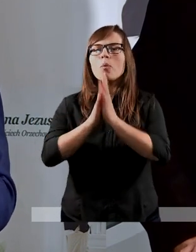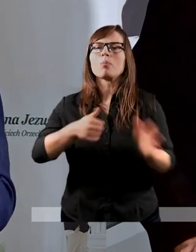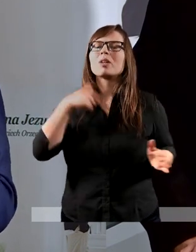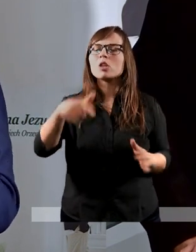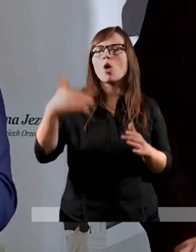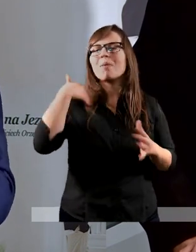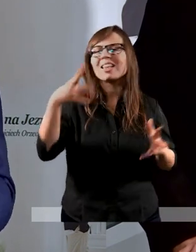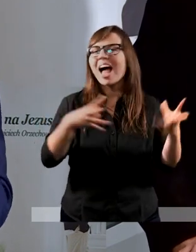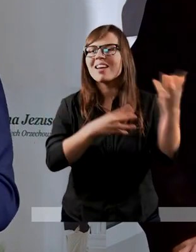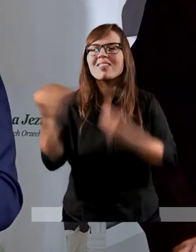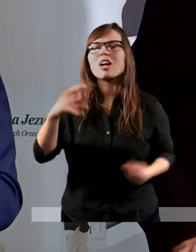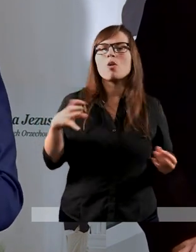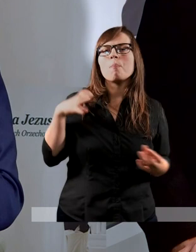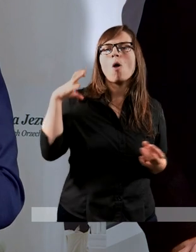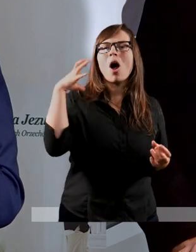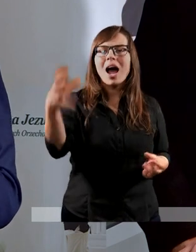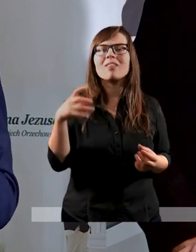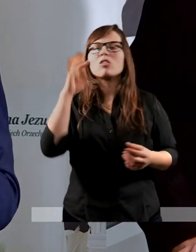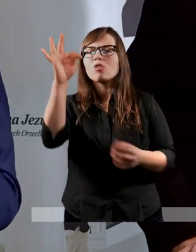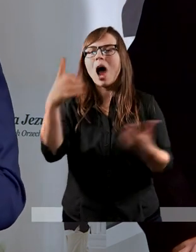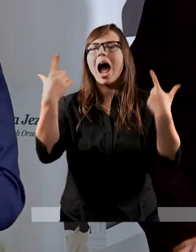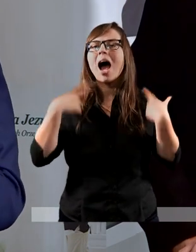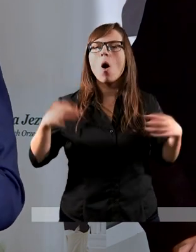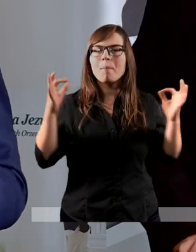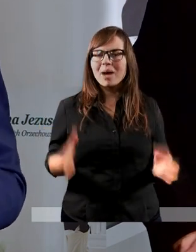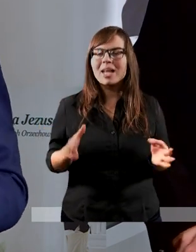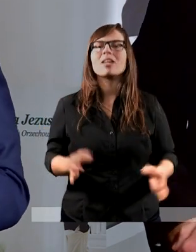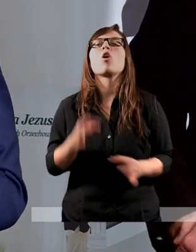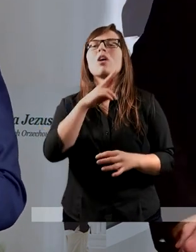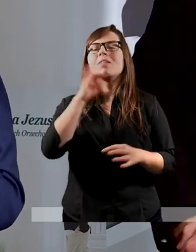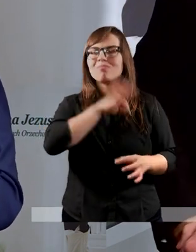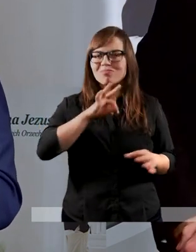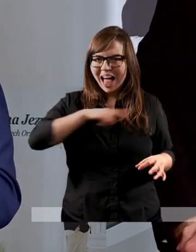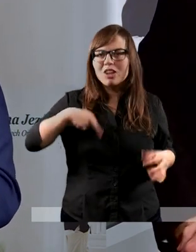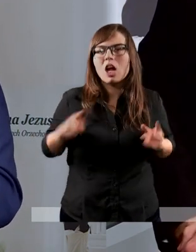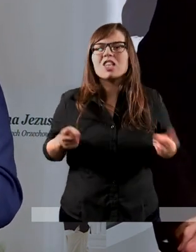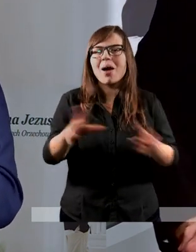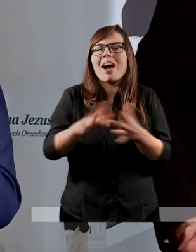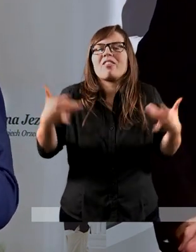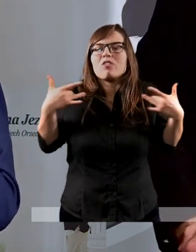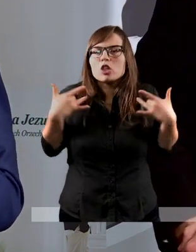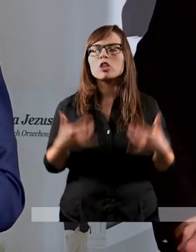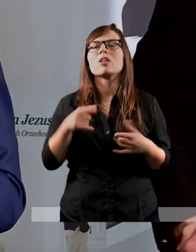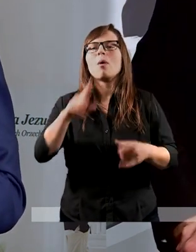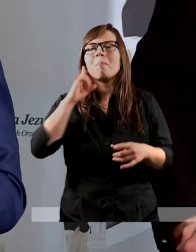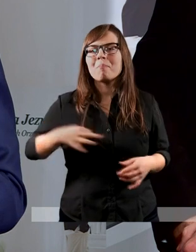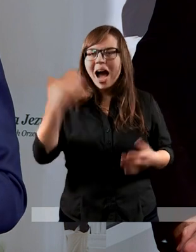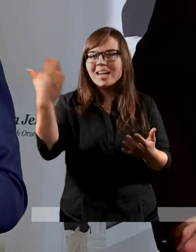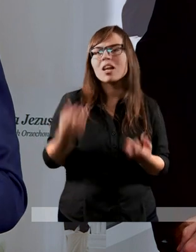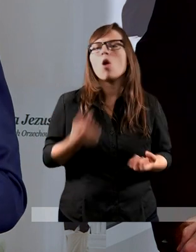to było naszym największym bogactwem. Twoja obecność, Twoje działanie w naszym życiu. I Panie, używaj